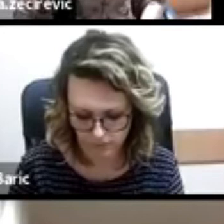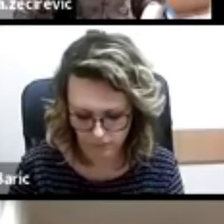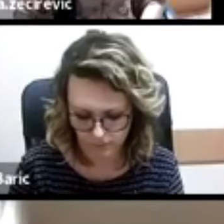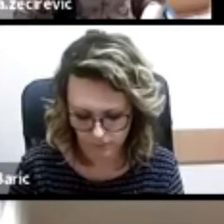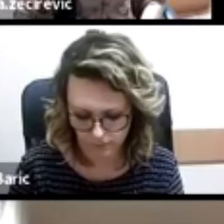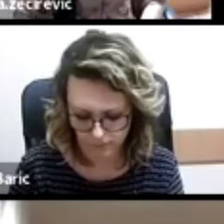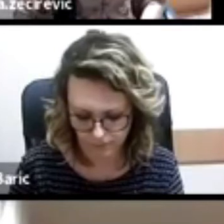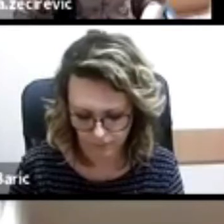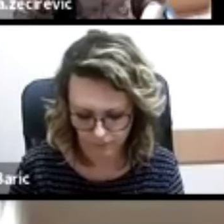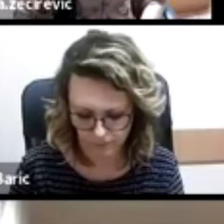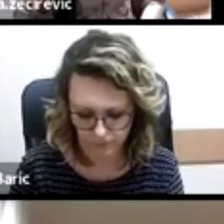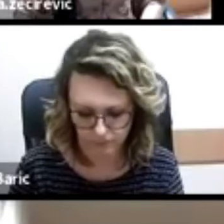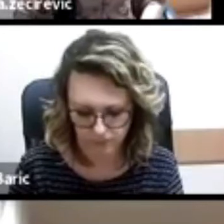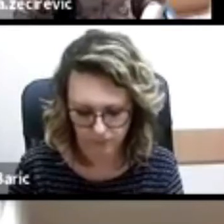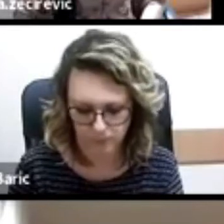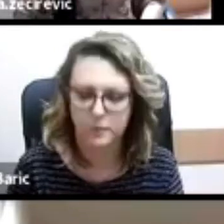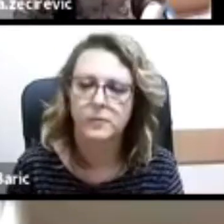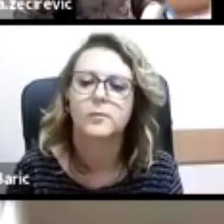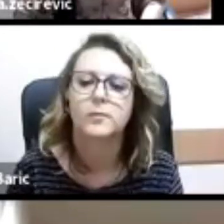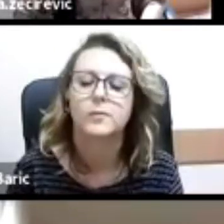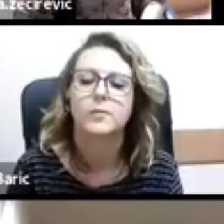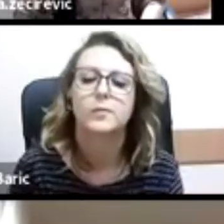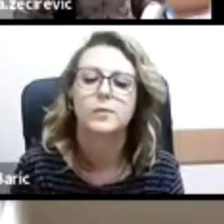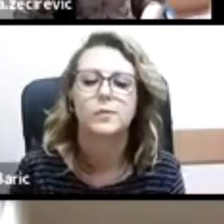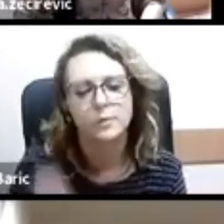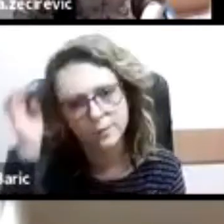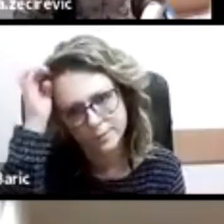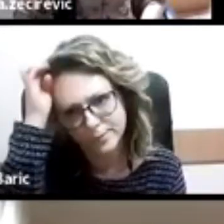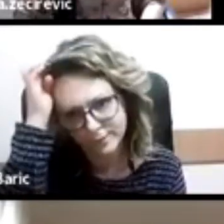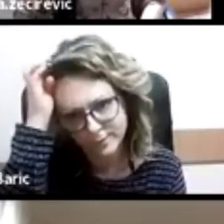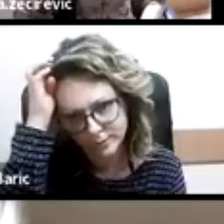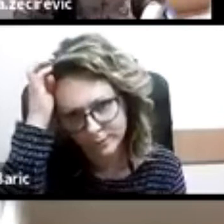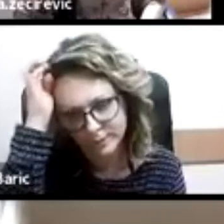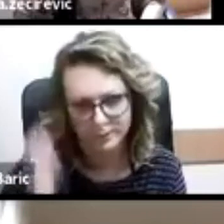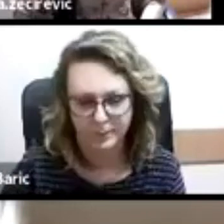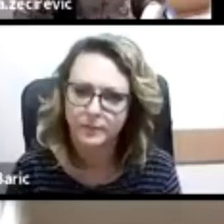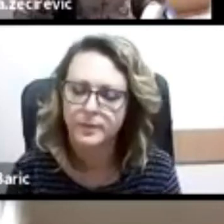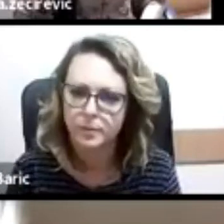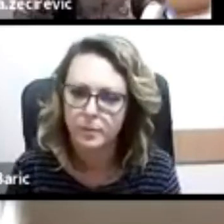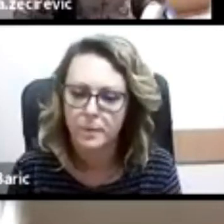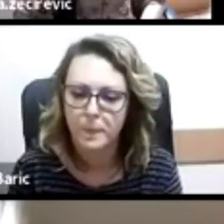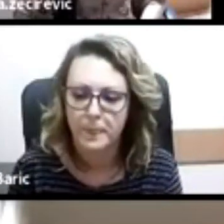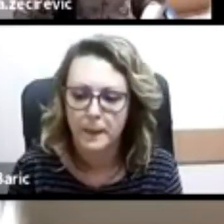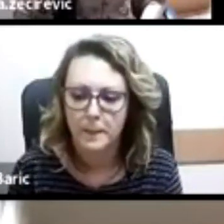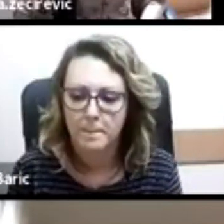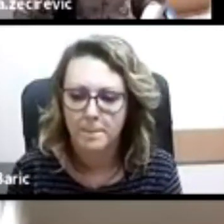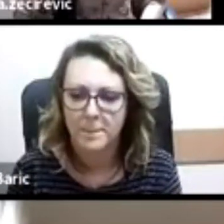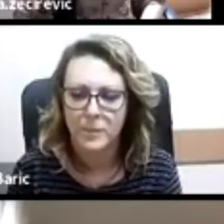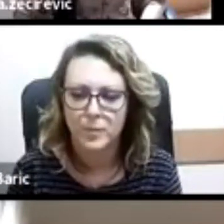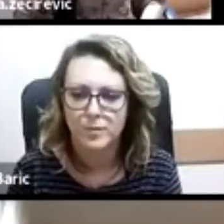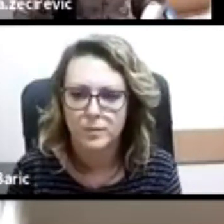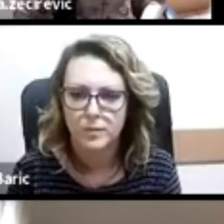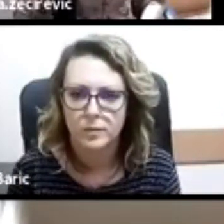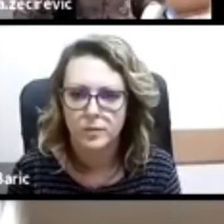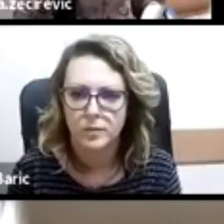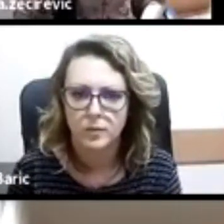napravljen je kontakt broj između Hrvatskog crvenog križa i Hrvatskog saveza gluhih, gdje se gluhe osobe mogu obratiti